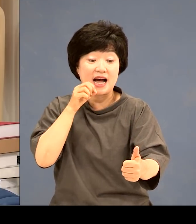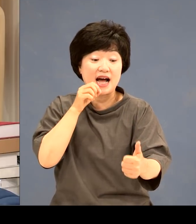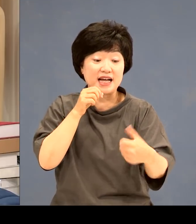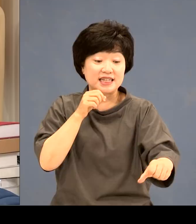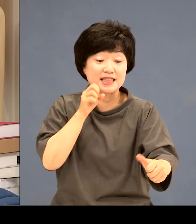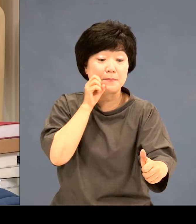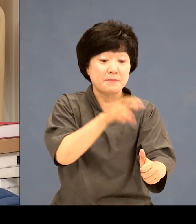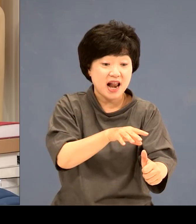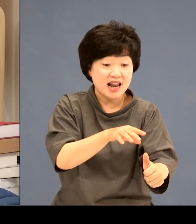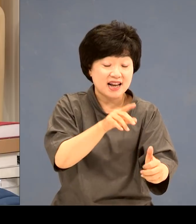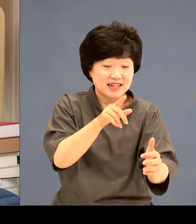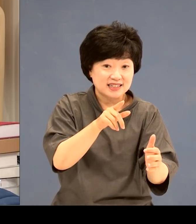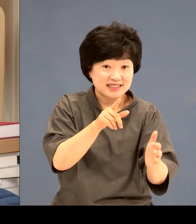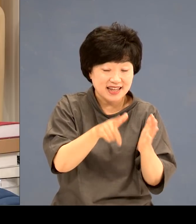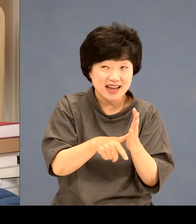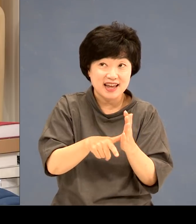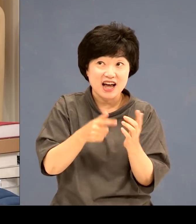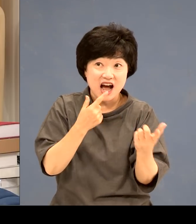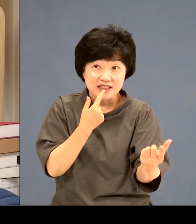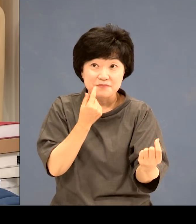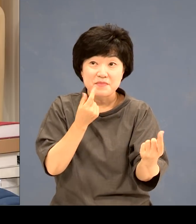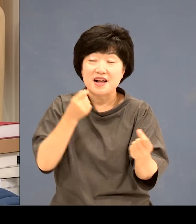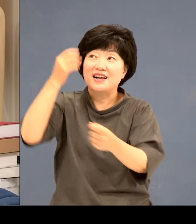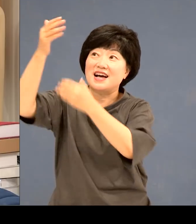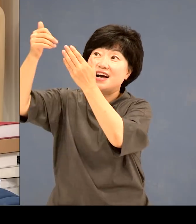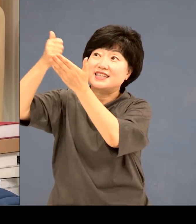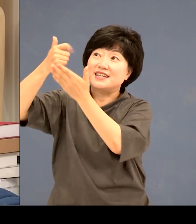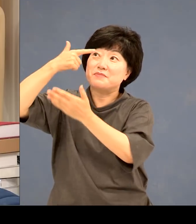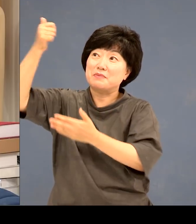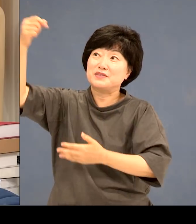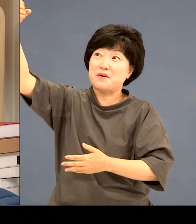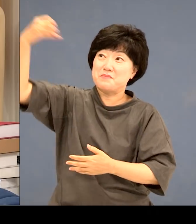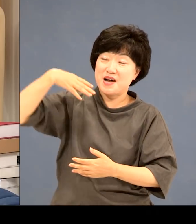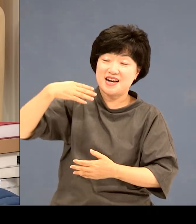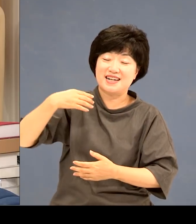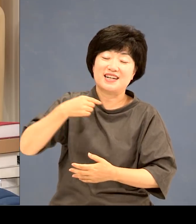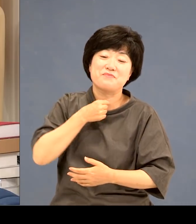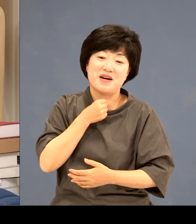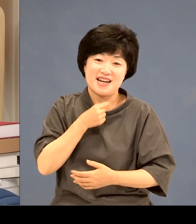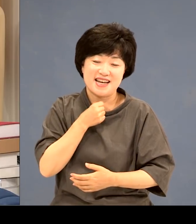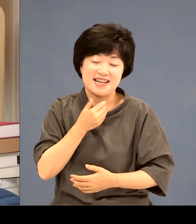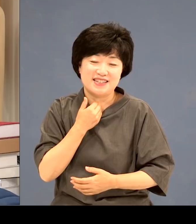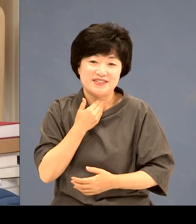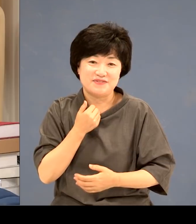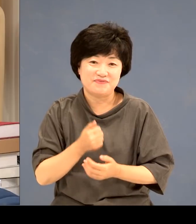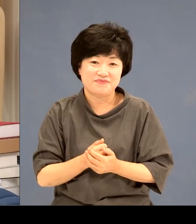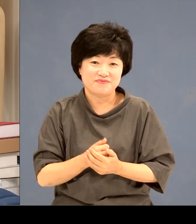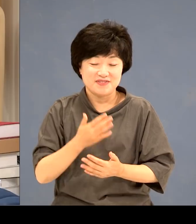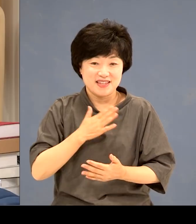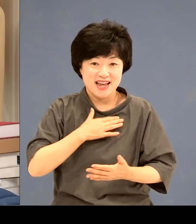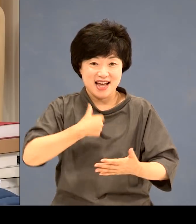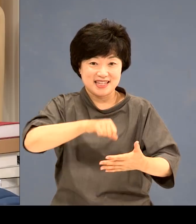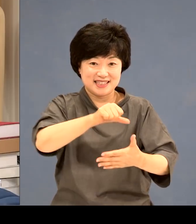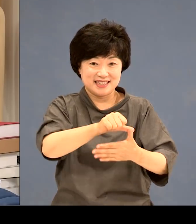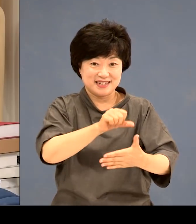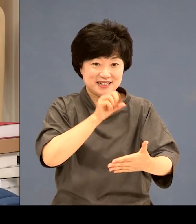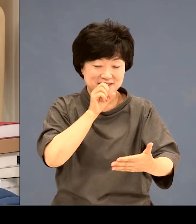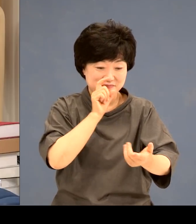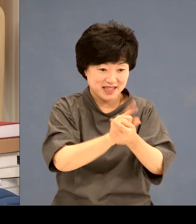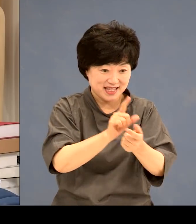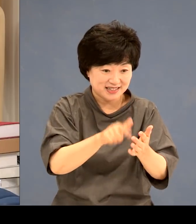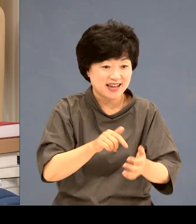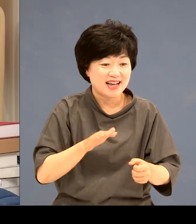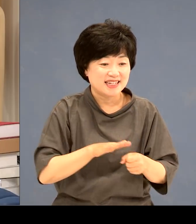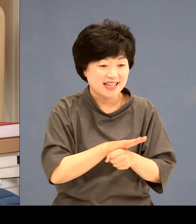말씀을 하나님 앞에 섰을 때 하나님이 저에게 말씀을 해주셨으면 하는 마음이 있어요. 그러니까 저희 아들을 볼 때마다 어떻게